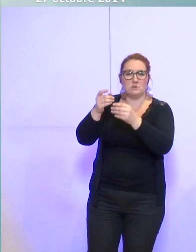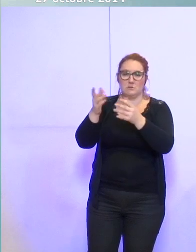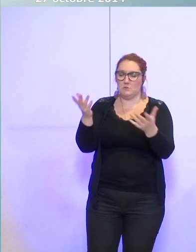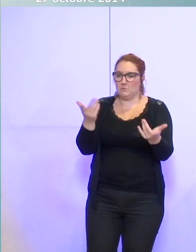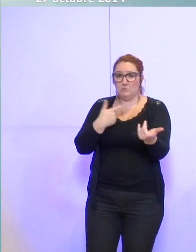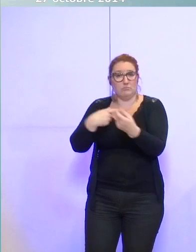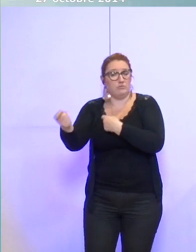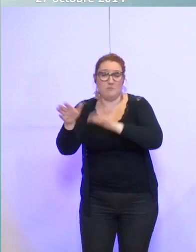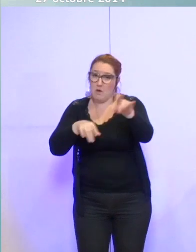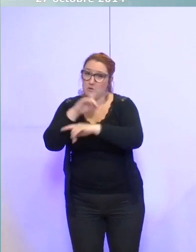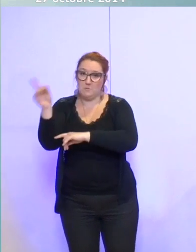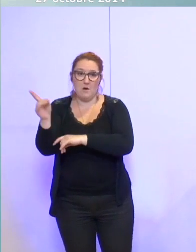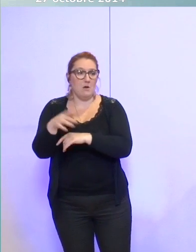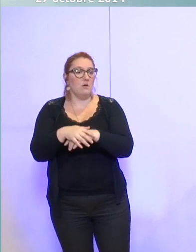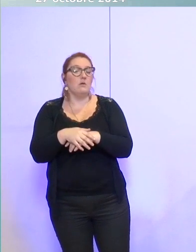aux instrumentalisations.